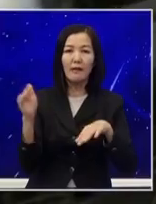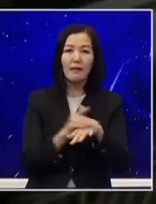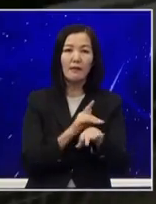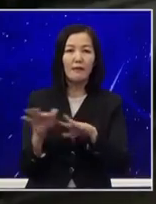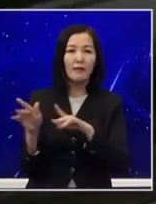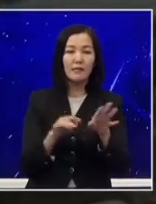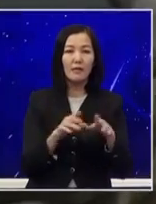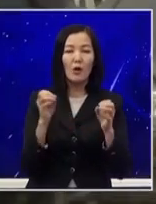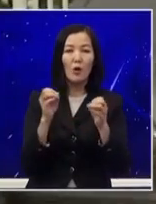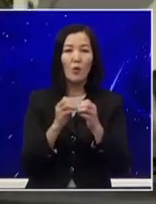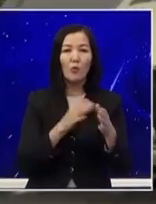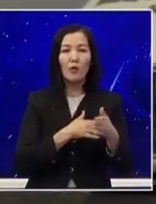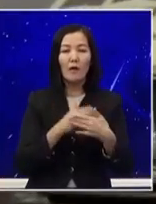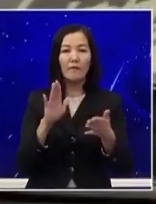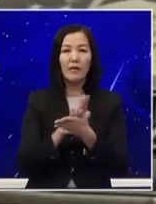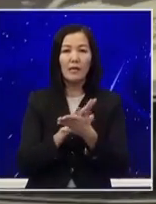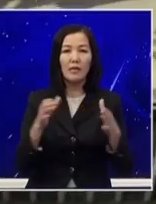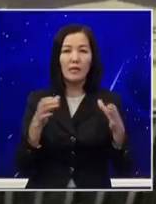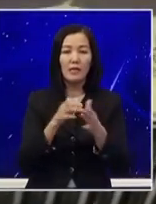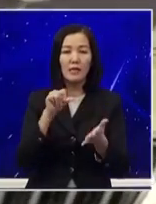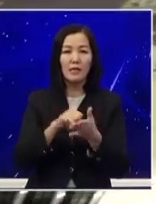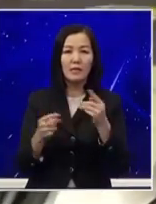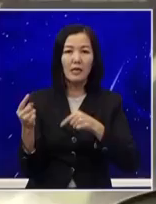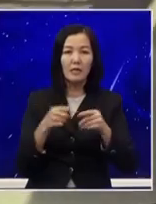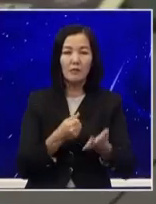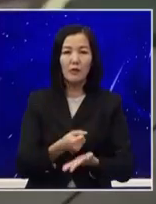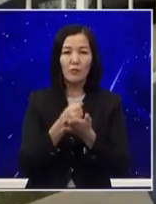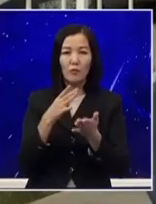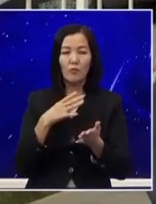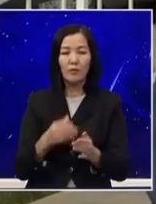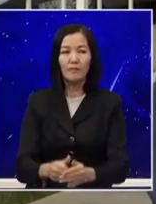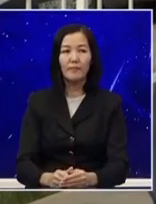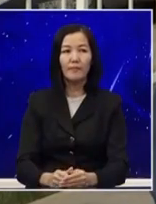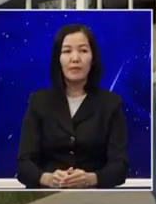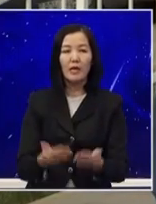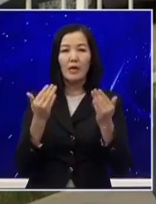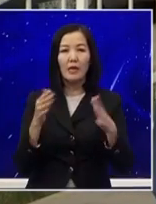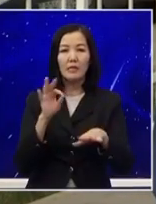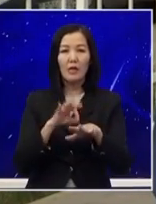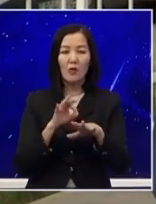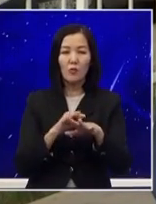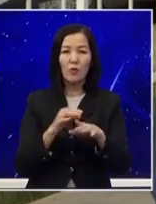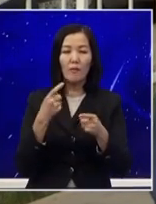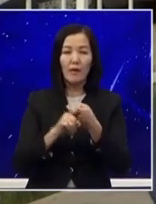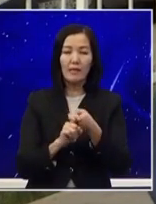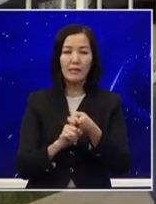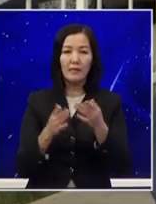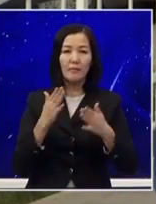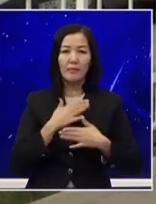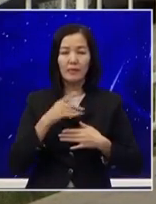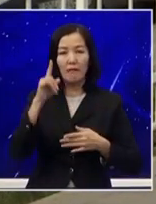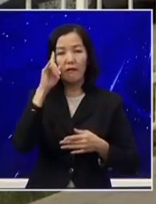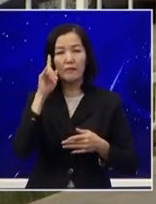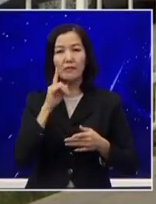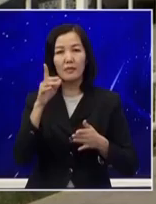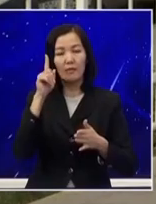бойынша 10 автоерікті тартылған, бірнеше кәсіпкер қолдау білдіріпті. Елімізде болып жатқан індетке байланысты біздің Қазақстан